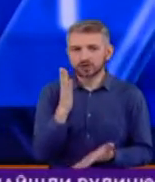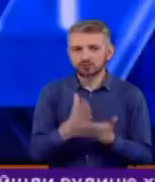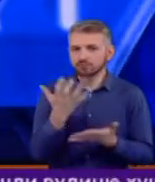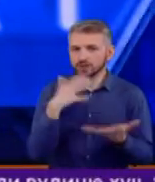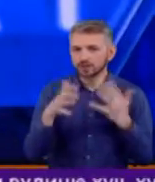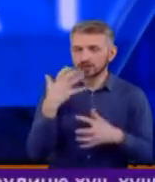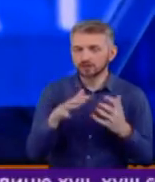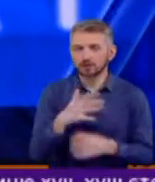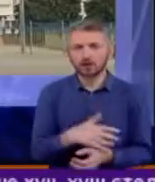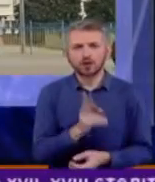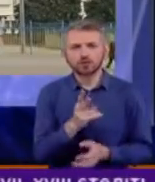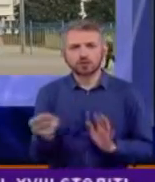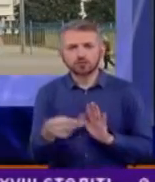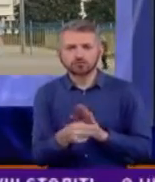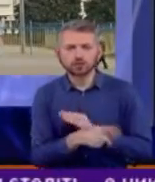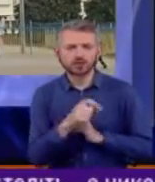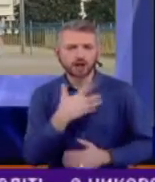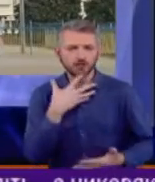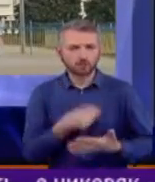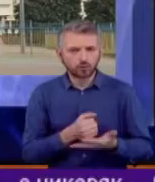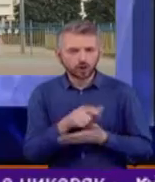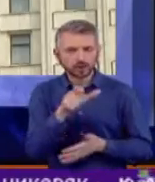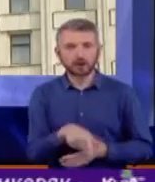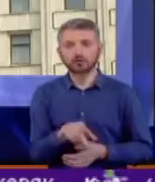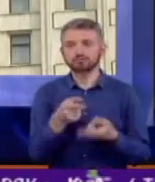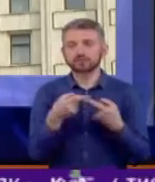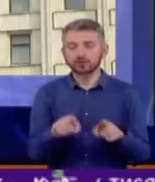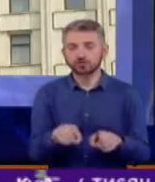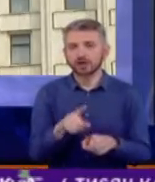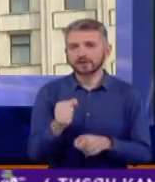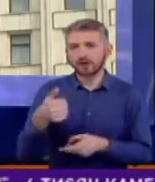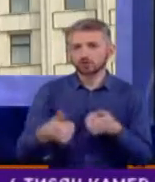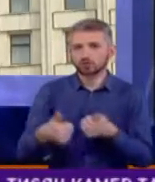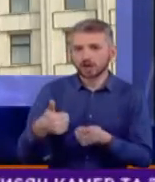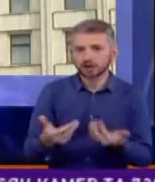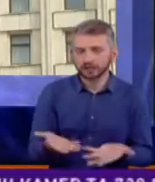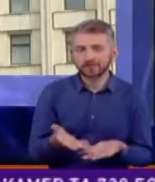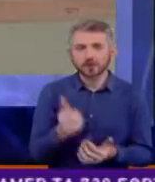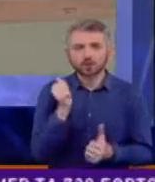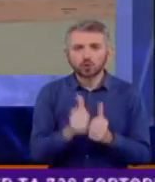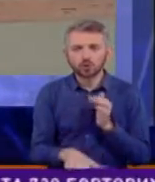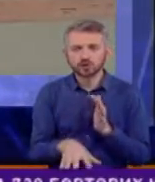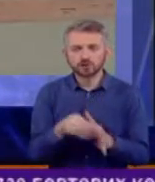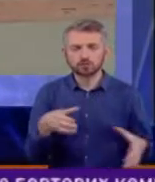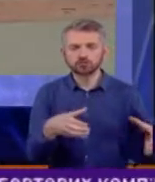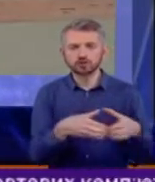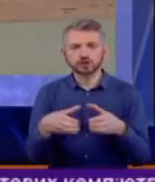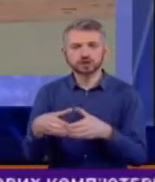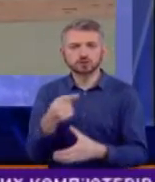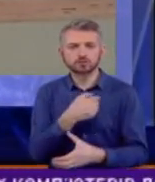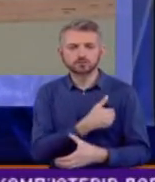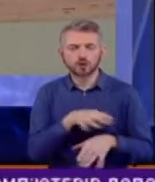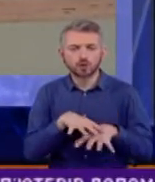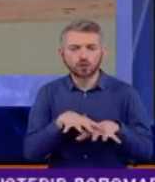пристрасті. Одні агітують за своїх кандидатів, інші – за їх суперників. І кожен виборчий штаб прагне